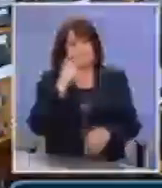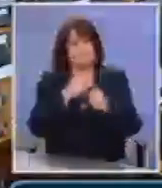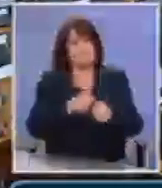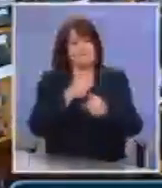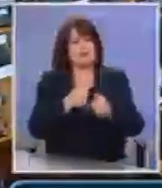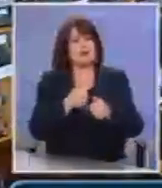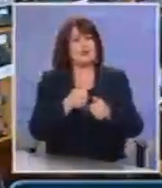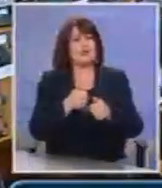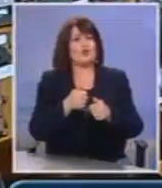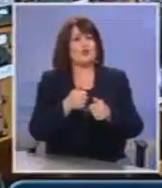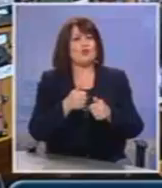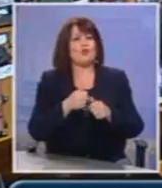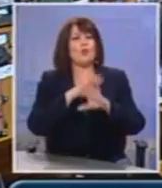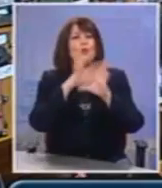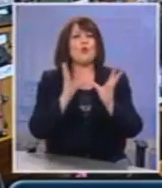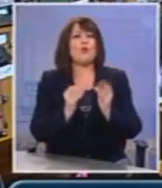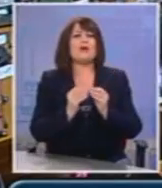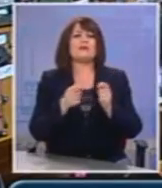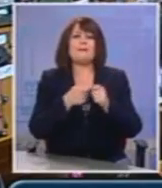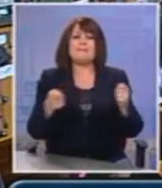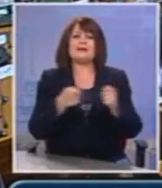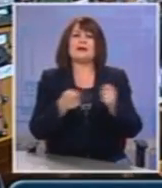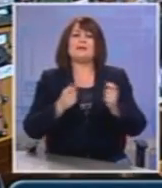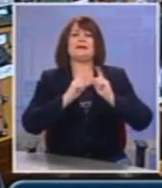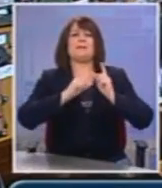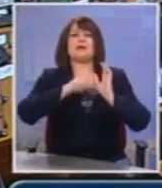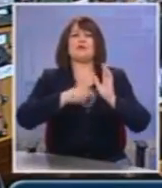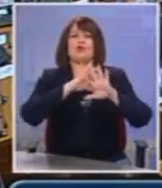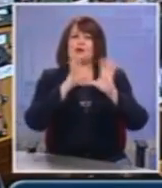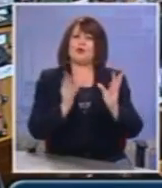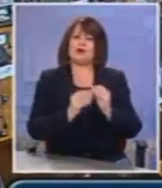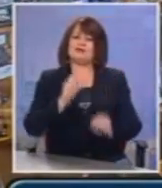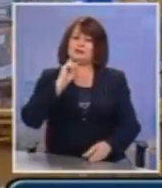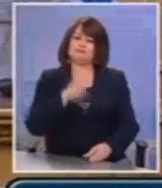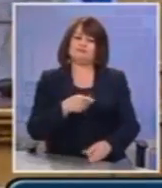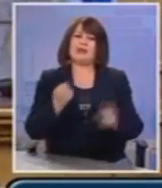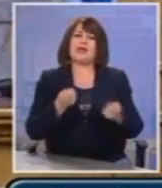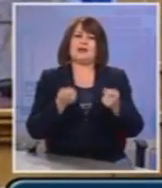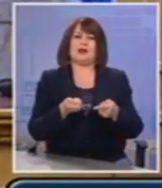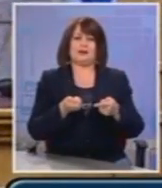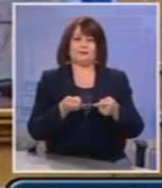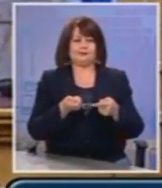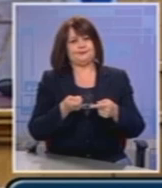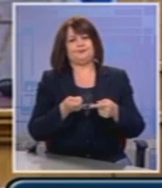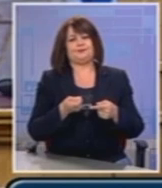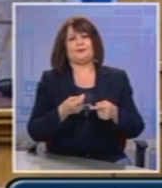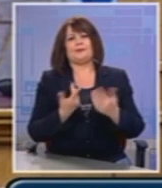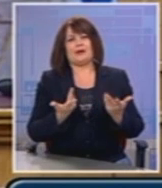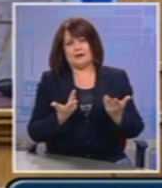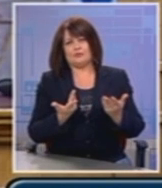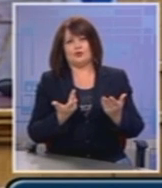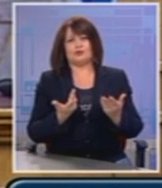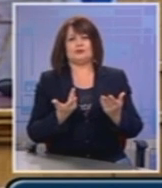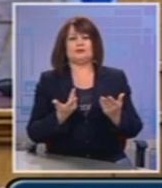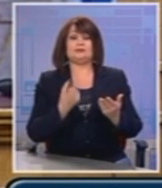2010 όλα αυτά τα μέτρα και τα μνημόνια τα οποία επιβλήθηκαν από την από τους